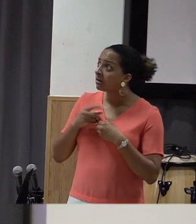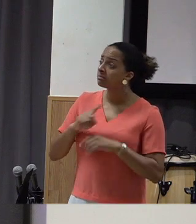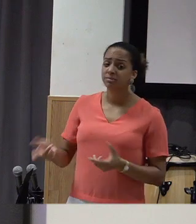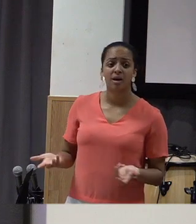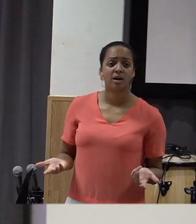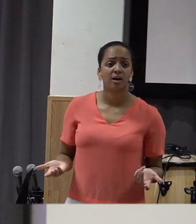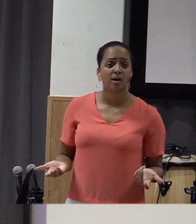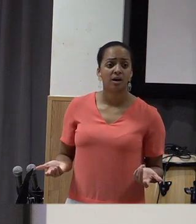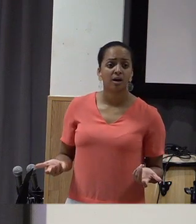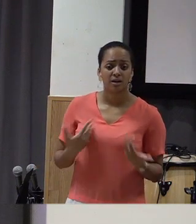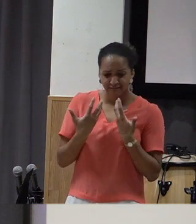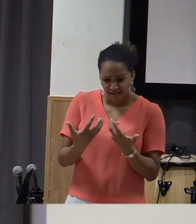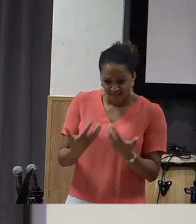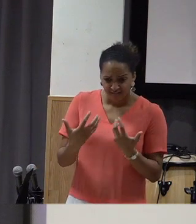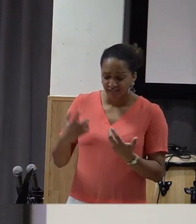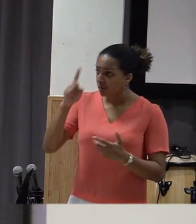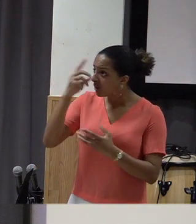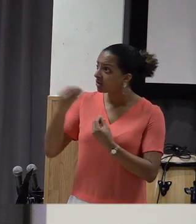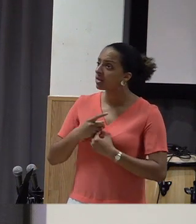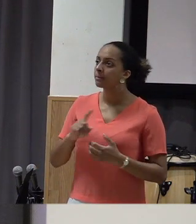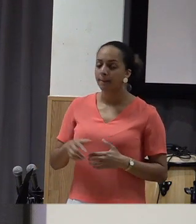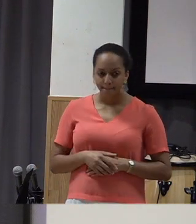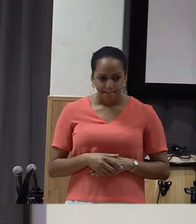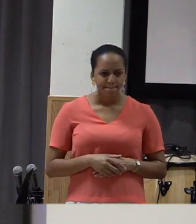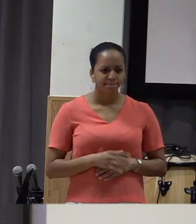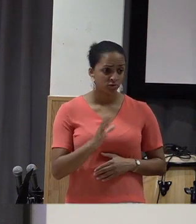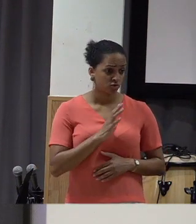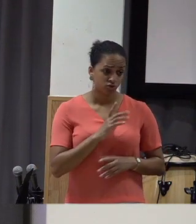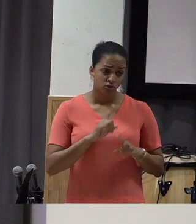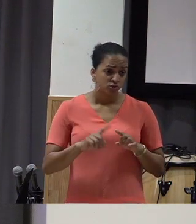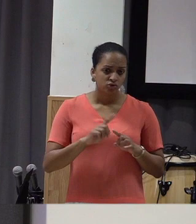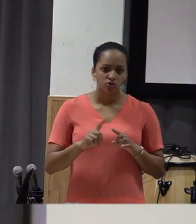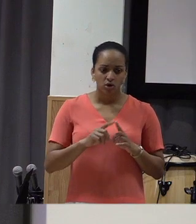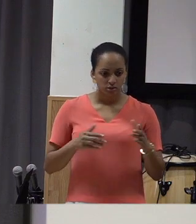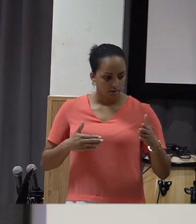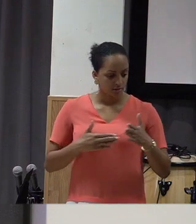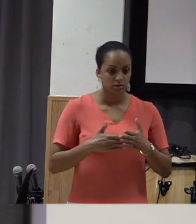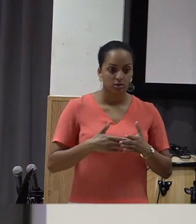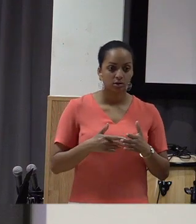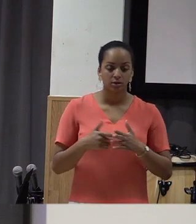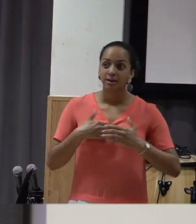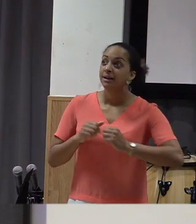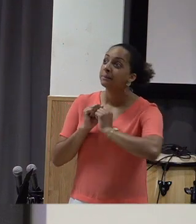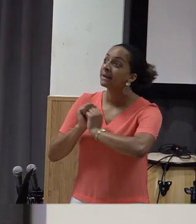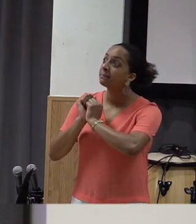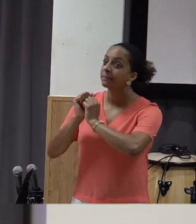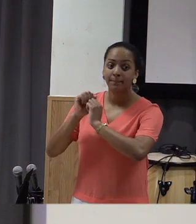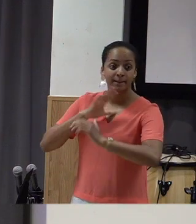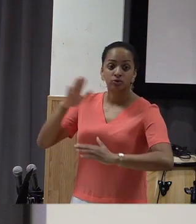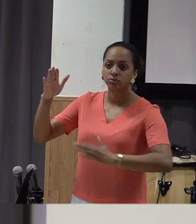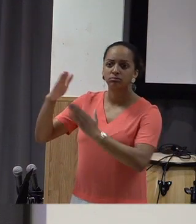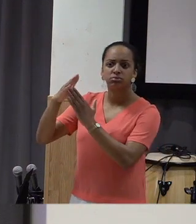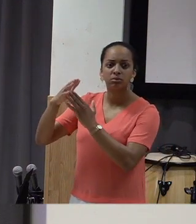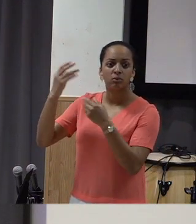exaucées? Y a-t-il des choses qui sont des obstacles à l'exaucement ou au fait que Dieu